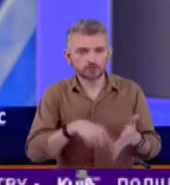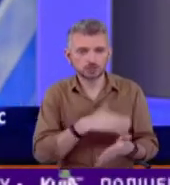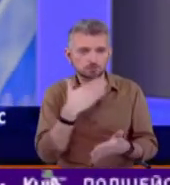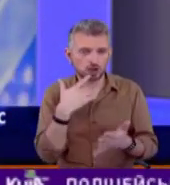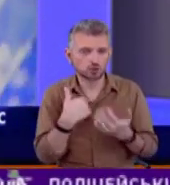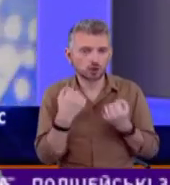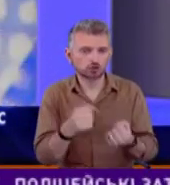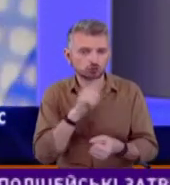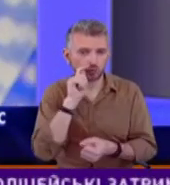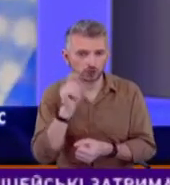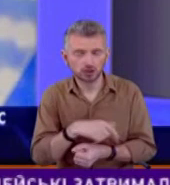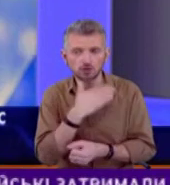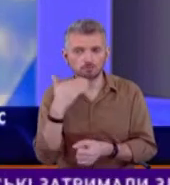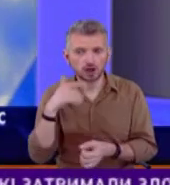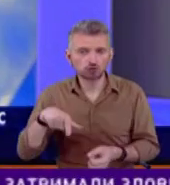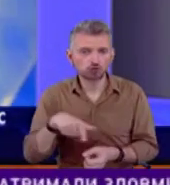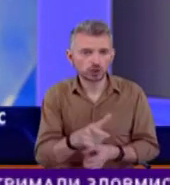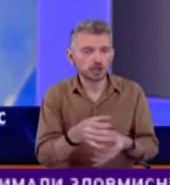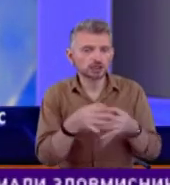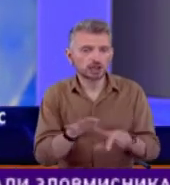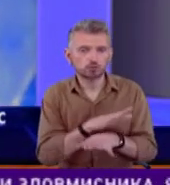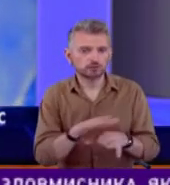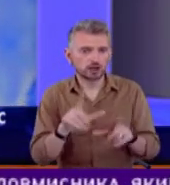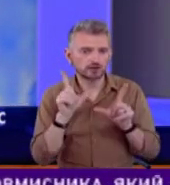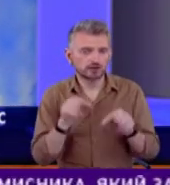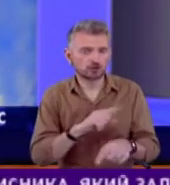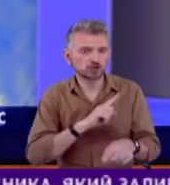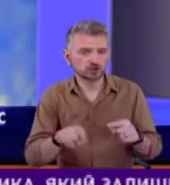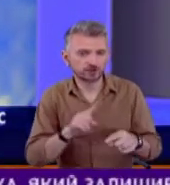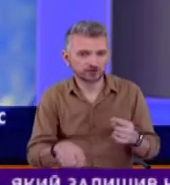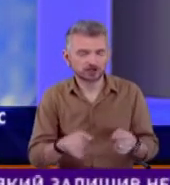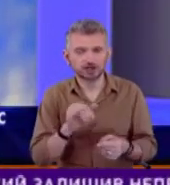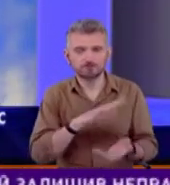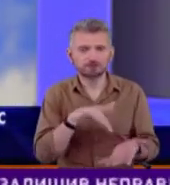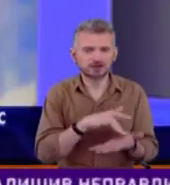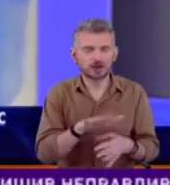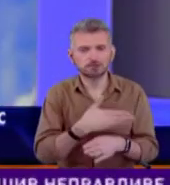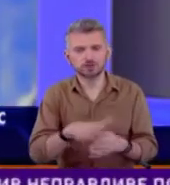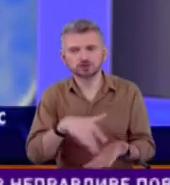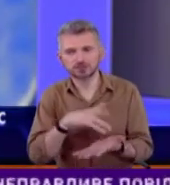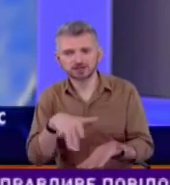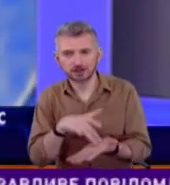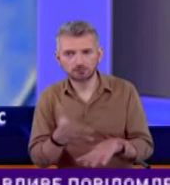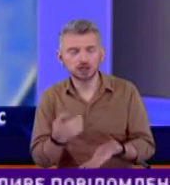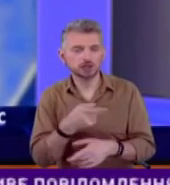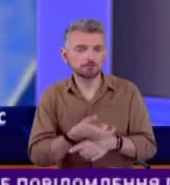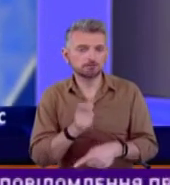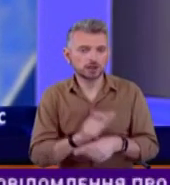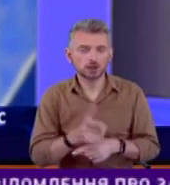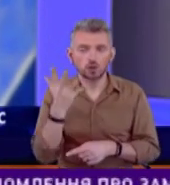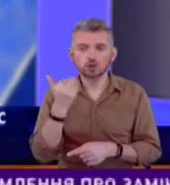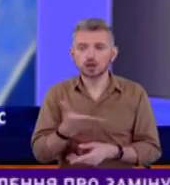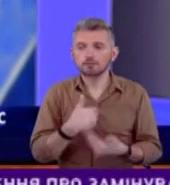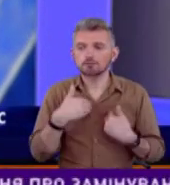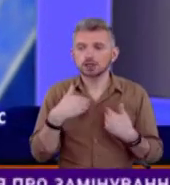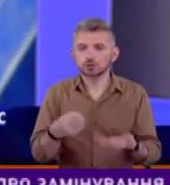по Україні, велика кількість доріг не дозволяє їхати швидше. І в містах, і між містами, і тим більше... І коли ми тут з